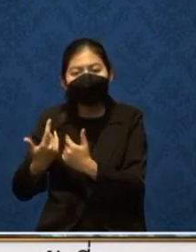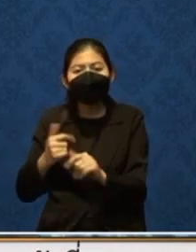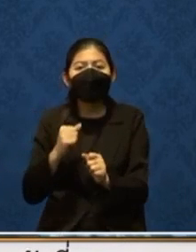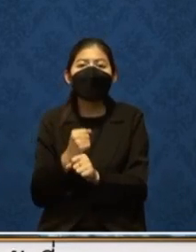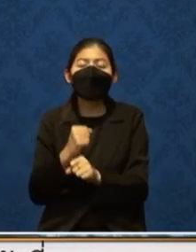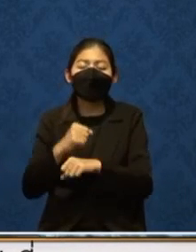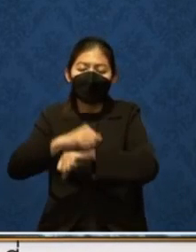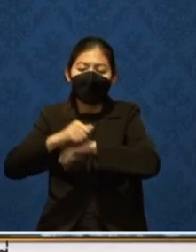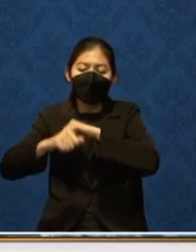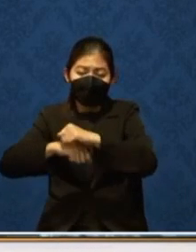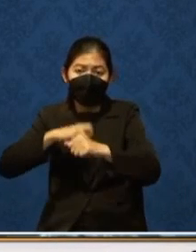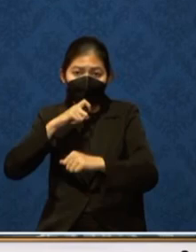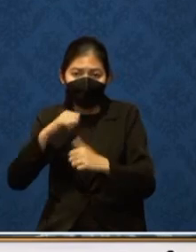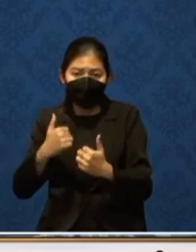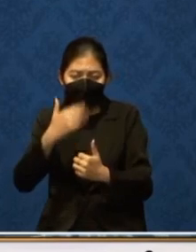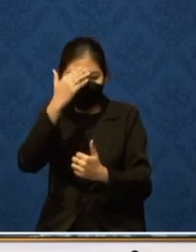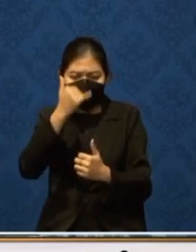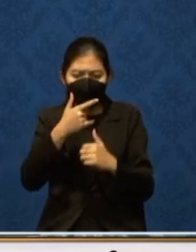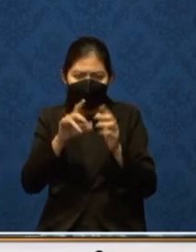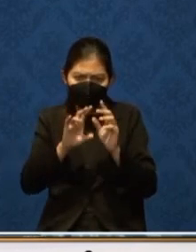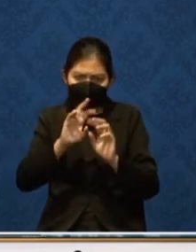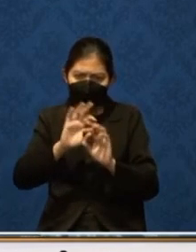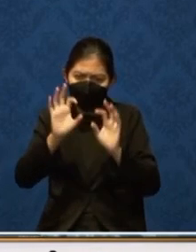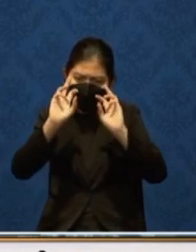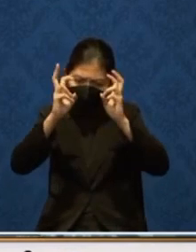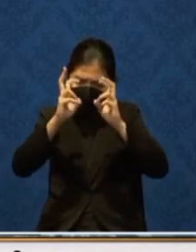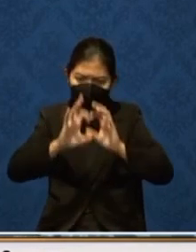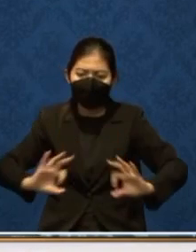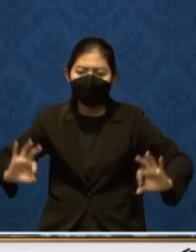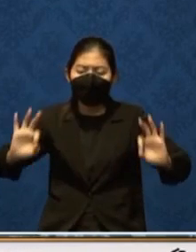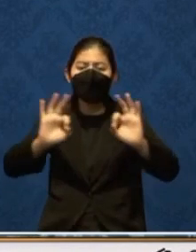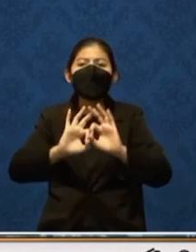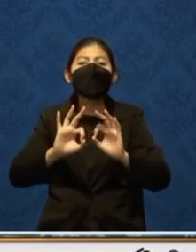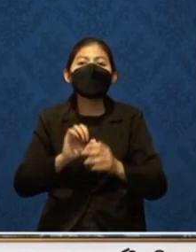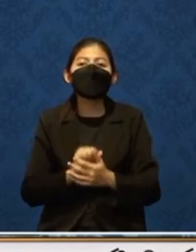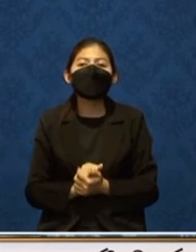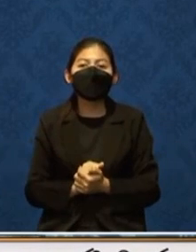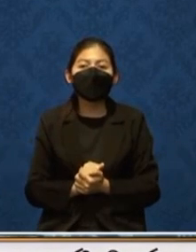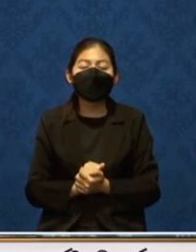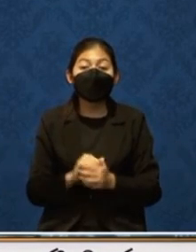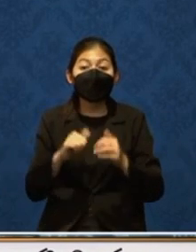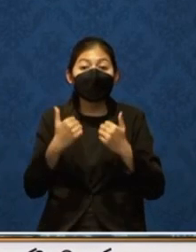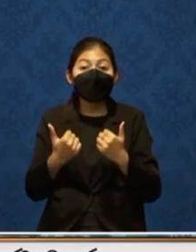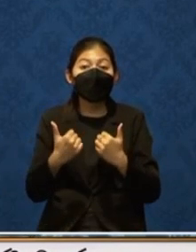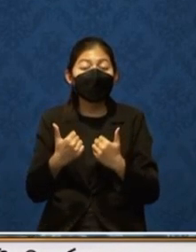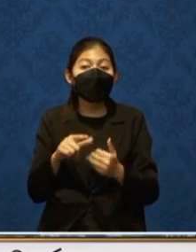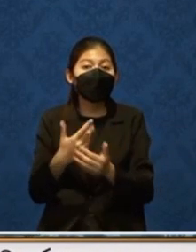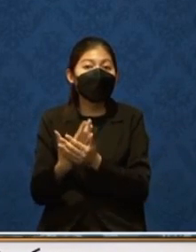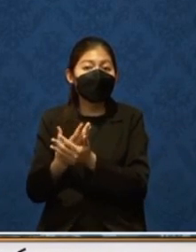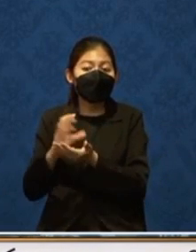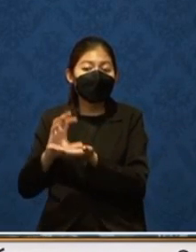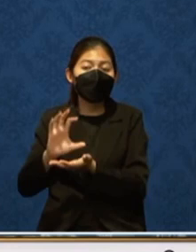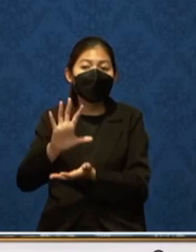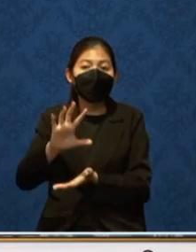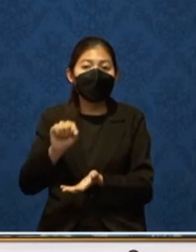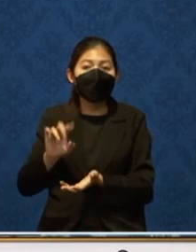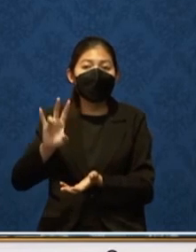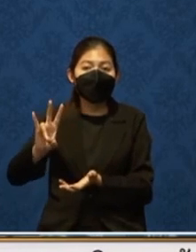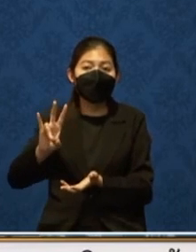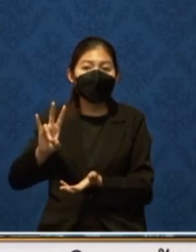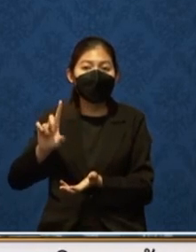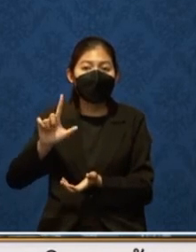การอยู่และนี่เป็เรื่องใหญ่มากใหญ่ขนาดไหนครท่ประทานเรากำลงพูถงเงินกว่า5.7